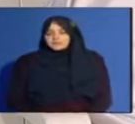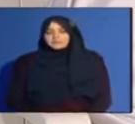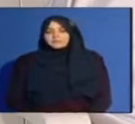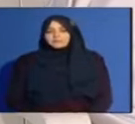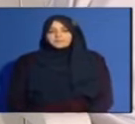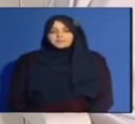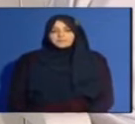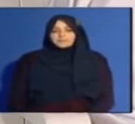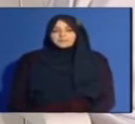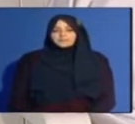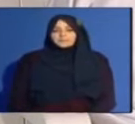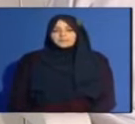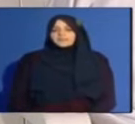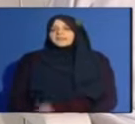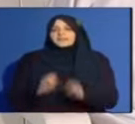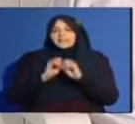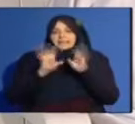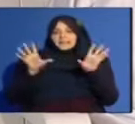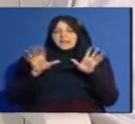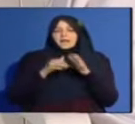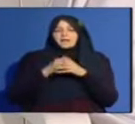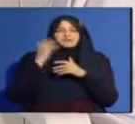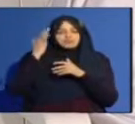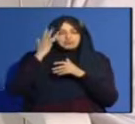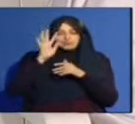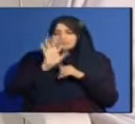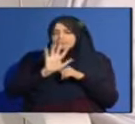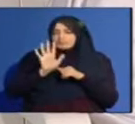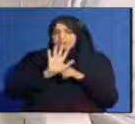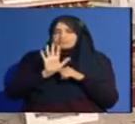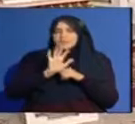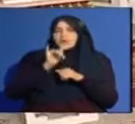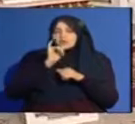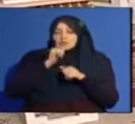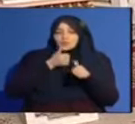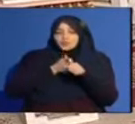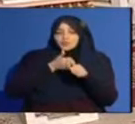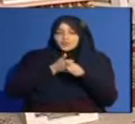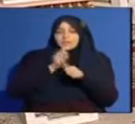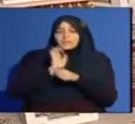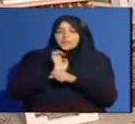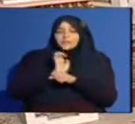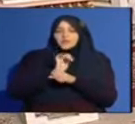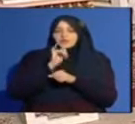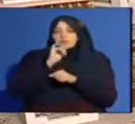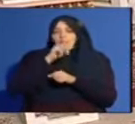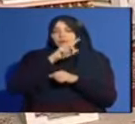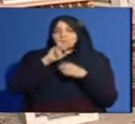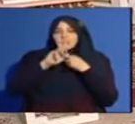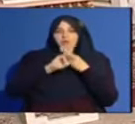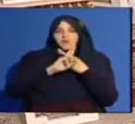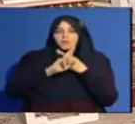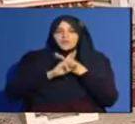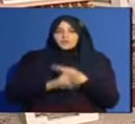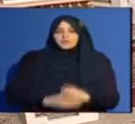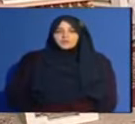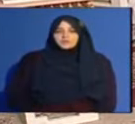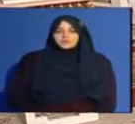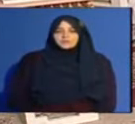واضح فاطمه. ما تحيريش فاطمه، تبعي البرنامج وراح تسمعي الدكتور كيفاش يعالج